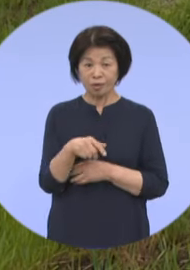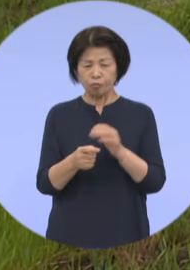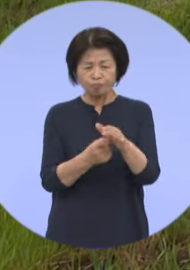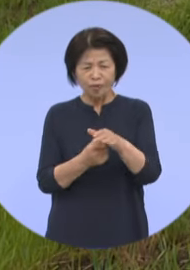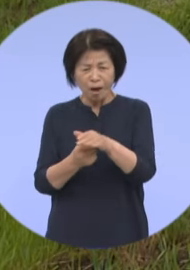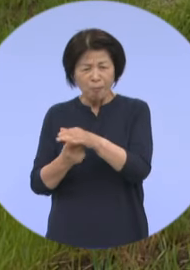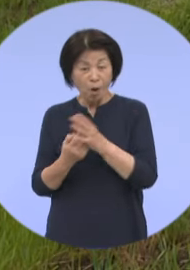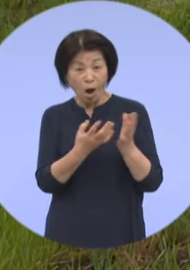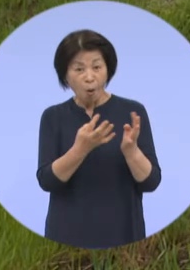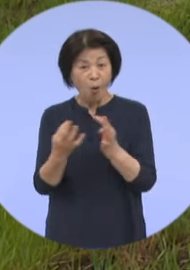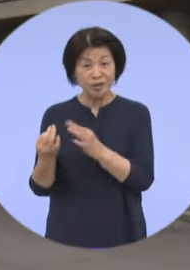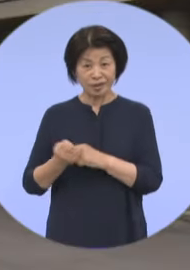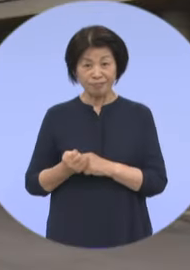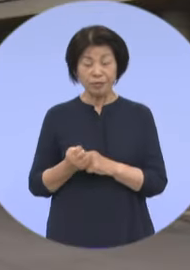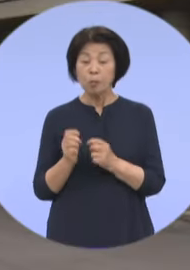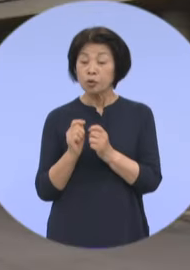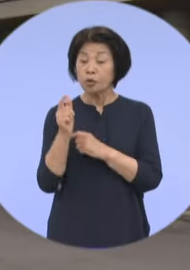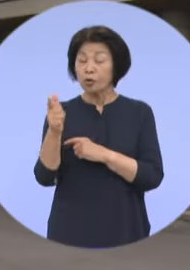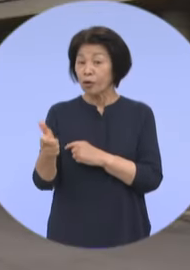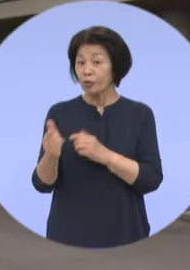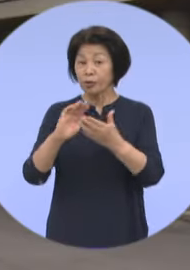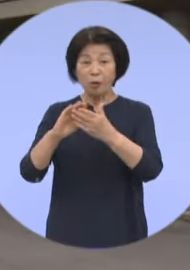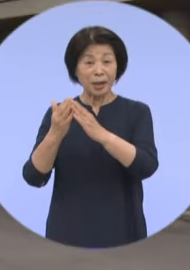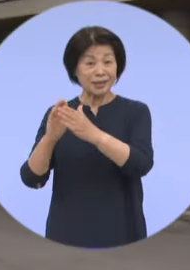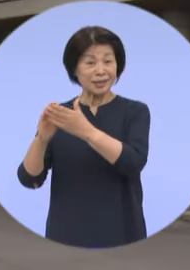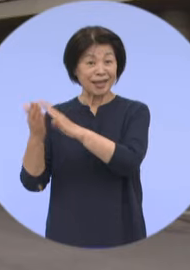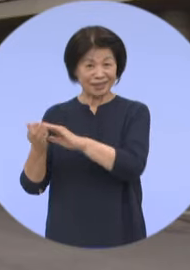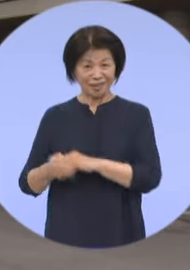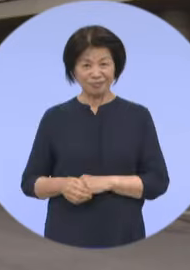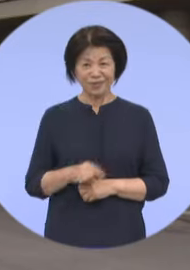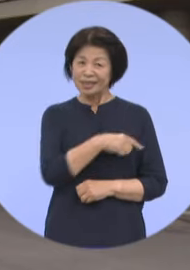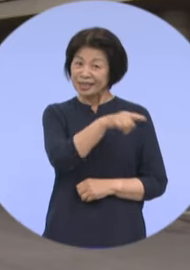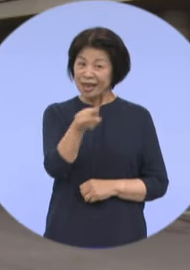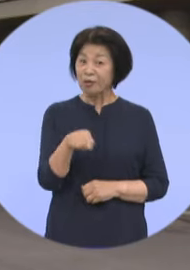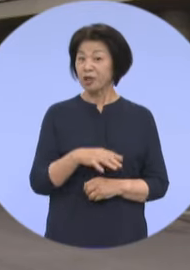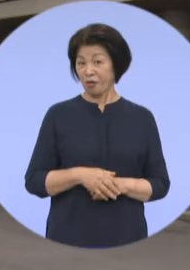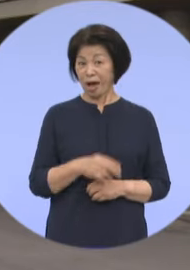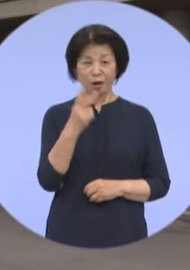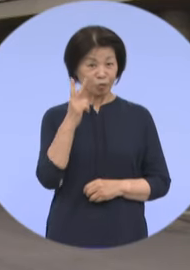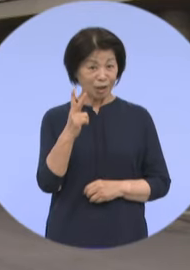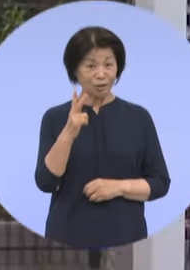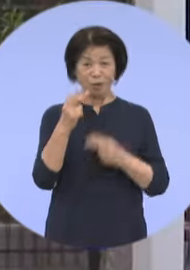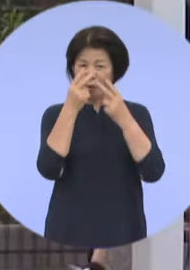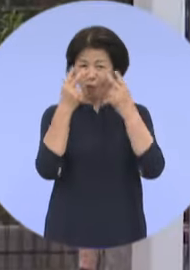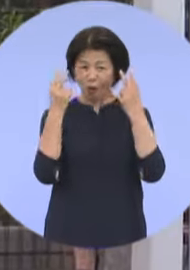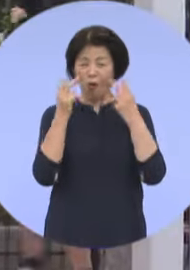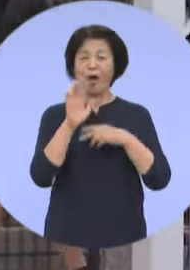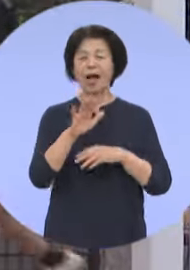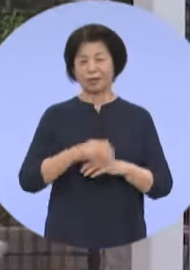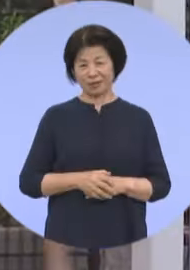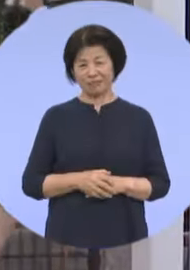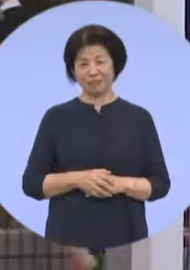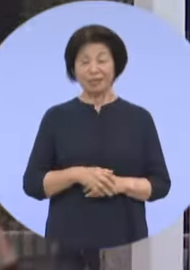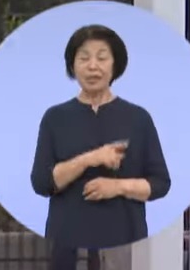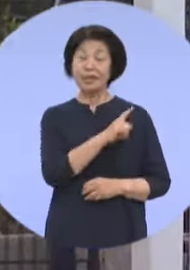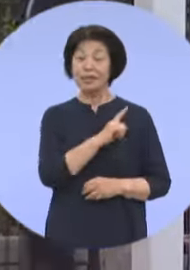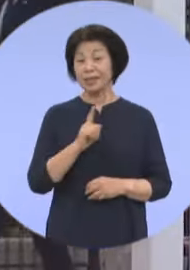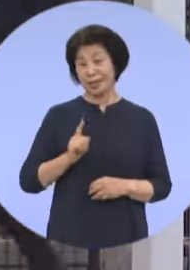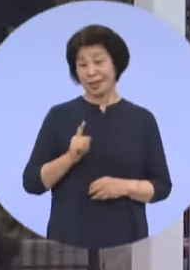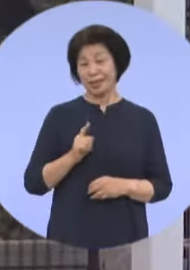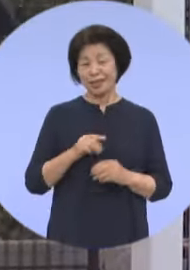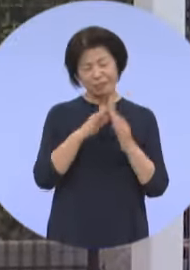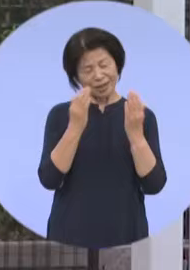を伸ばすと住宅地となっていて、近郊には2つの高校があります。1日およそ